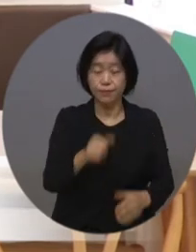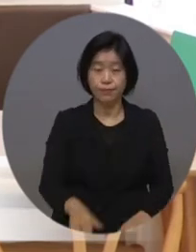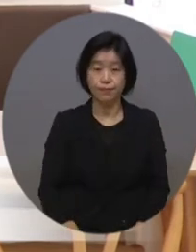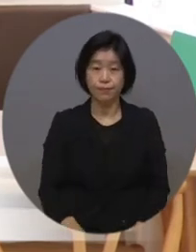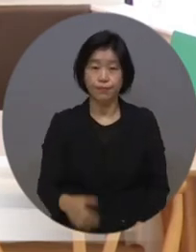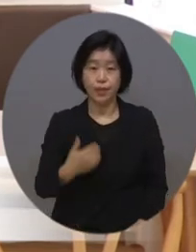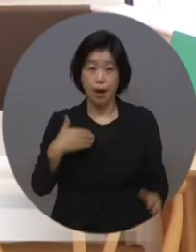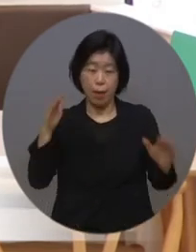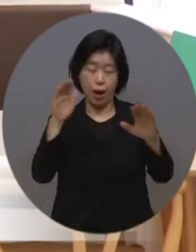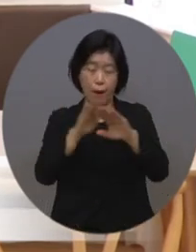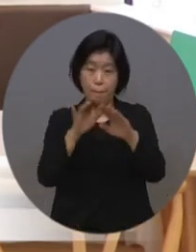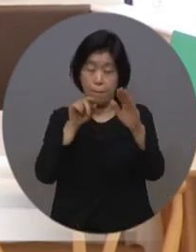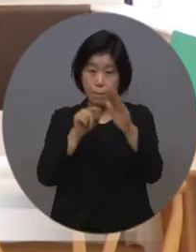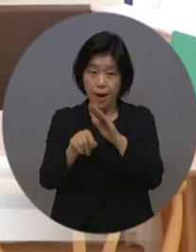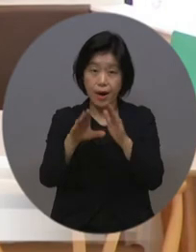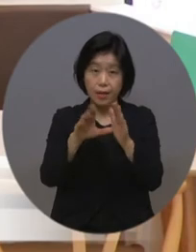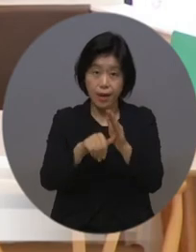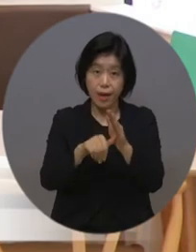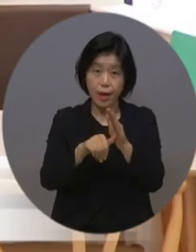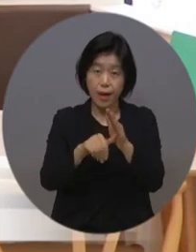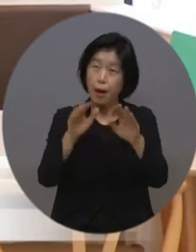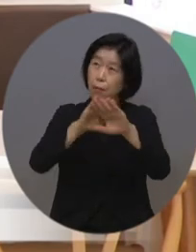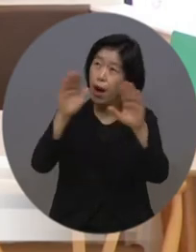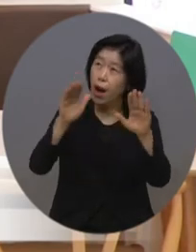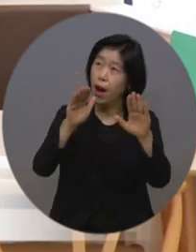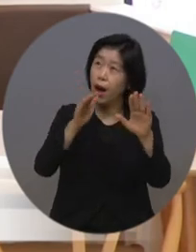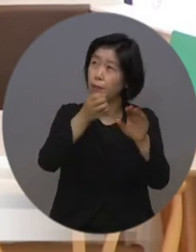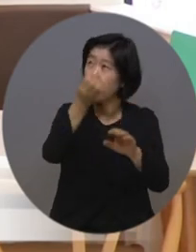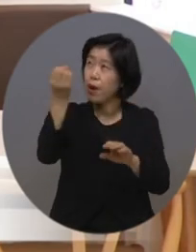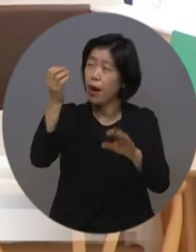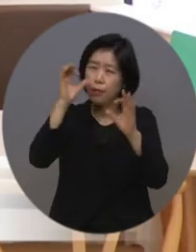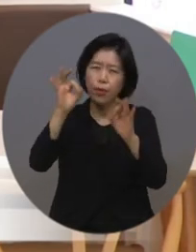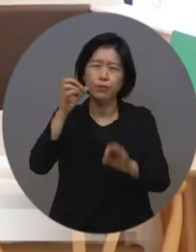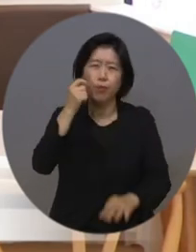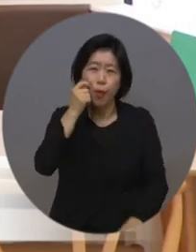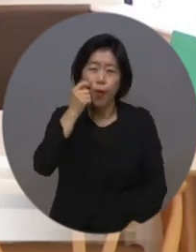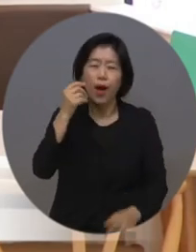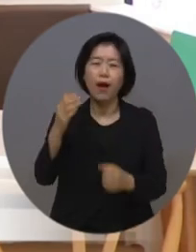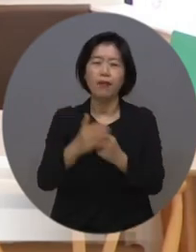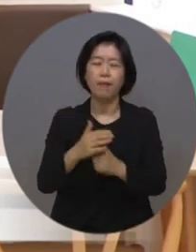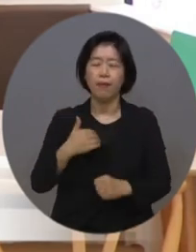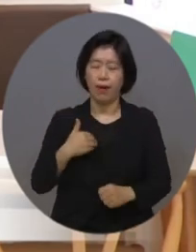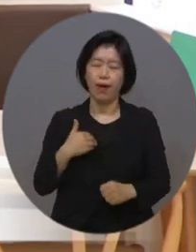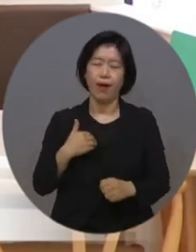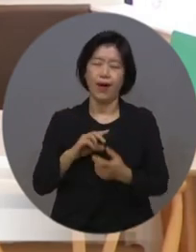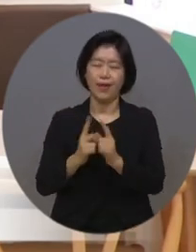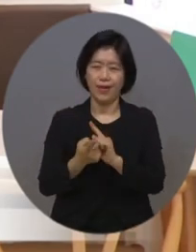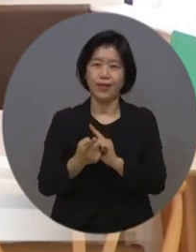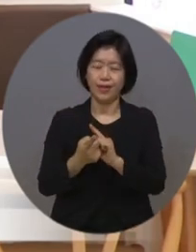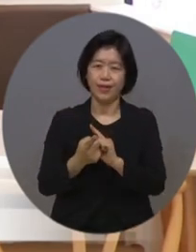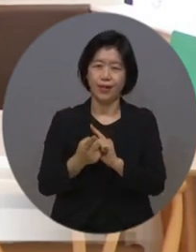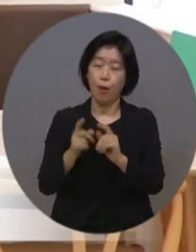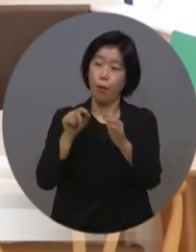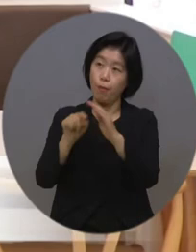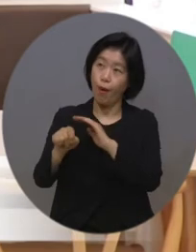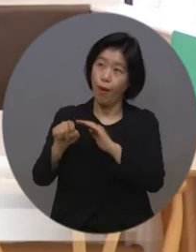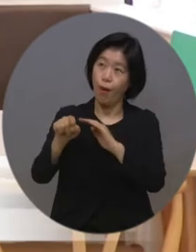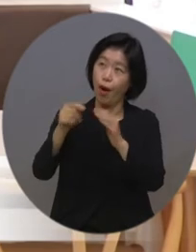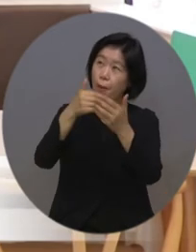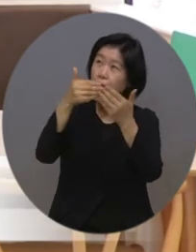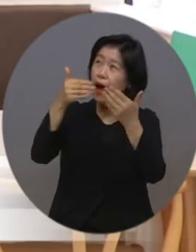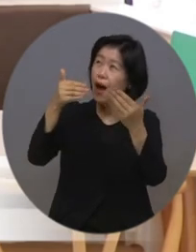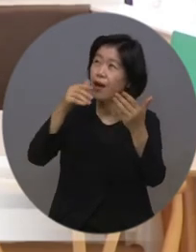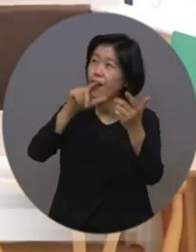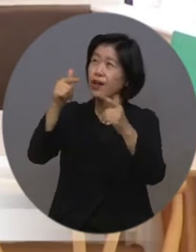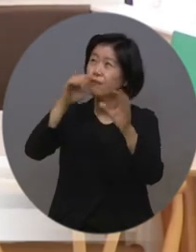그 시간에 가서 밤하늘을 볼 수 없잖아요. 그렇지만 제가 가서 그 밤하늘을 본 감정을 그대로